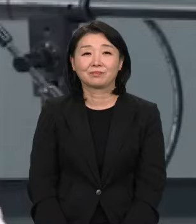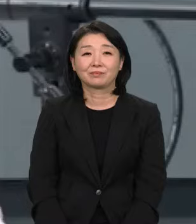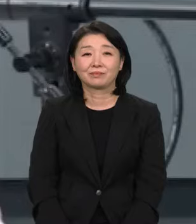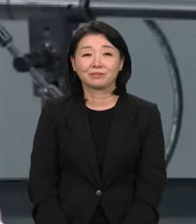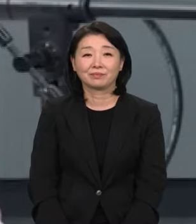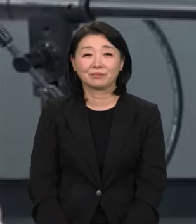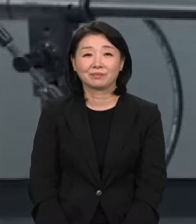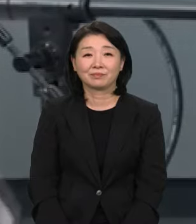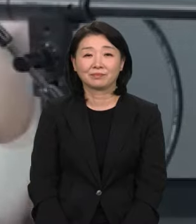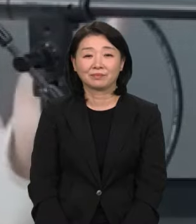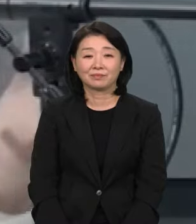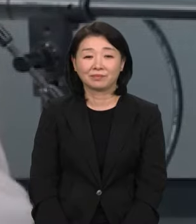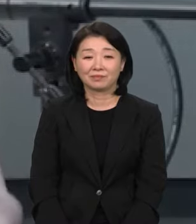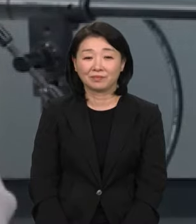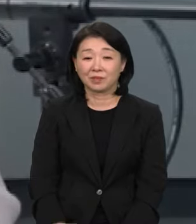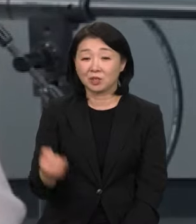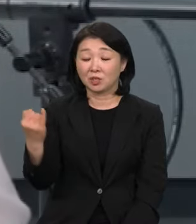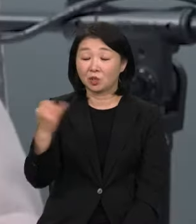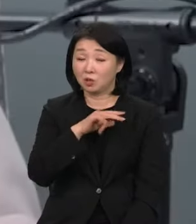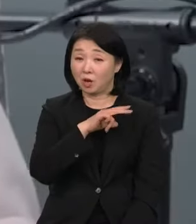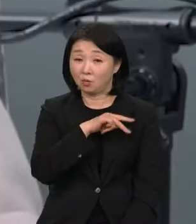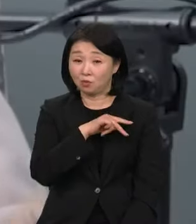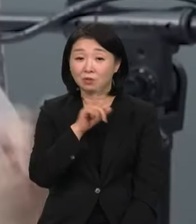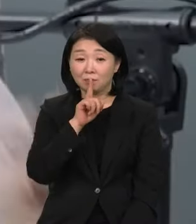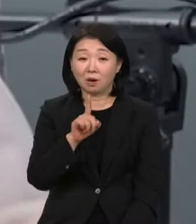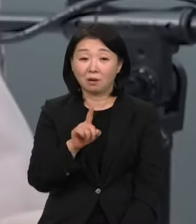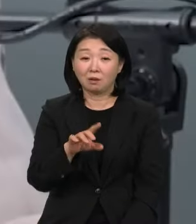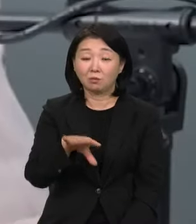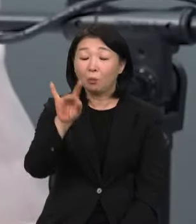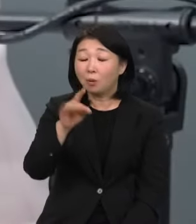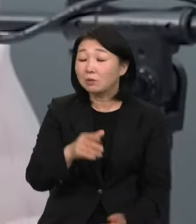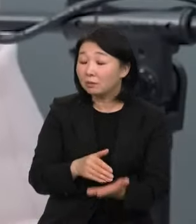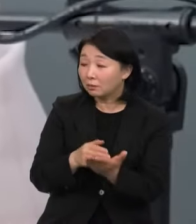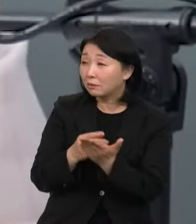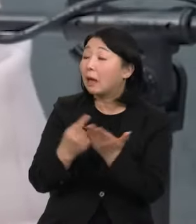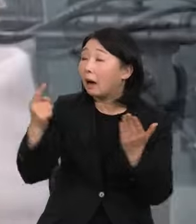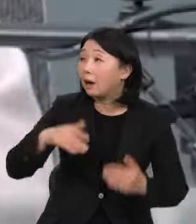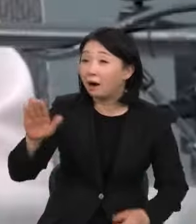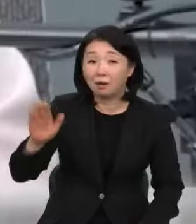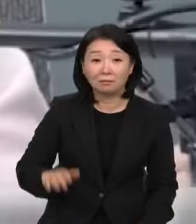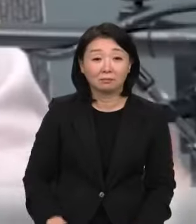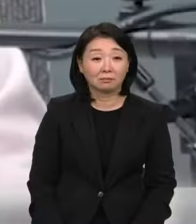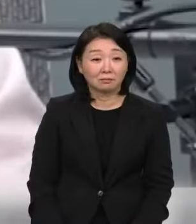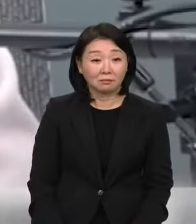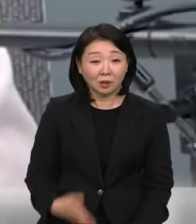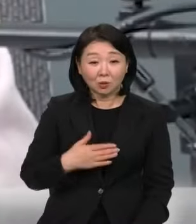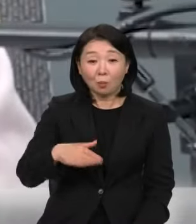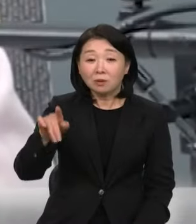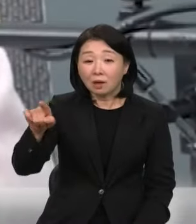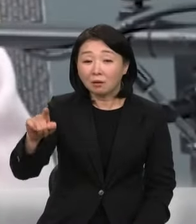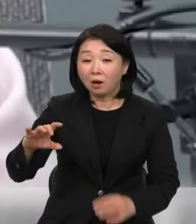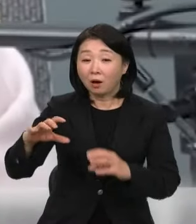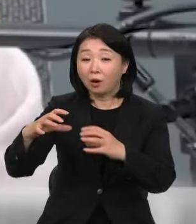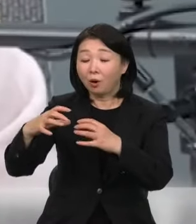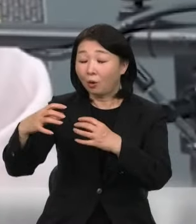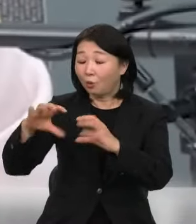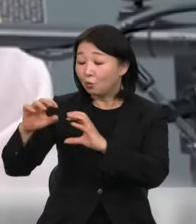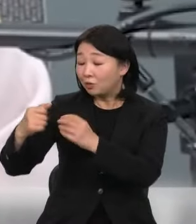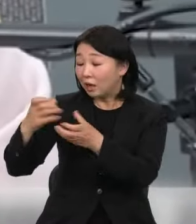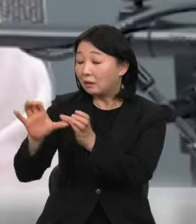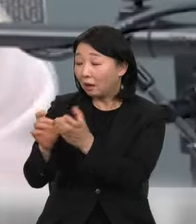들어보겠습니다네 어떤 여자 의원님께서 너 먼저 나가라가 먼저 나가서 국민당의 자리를